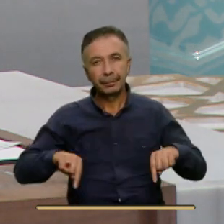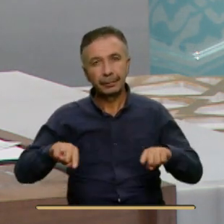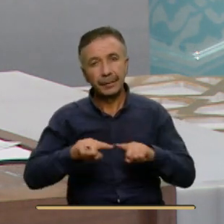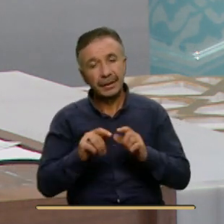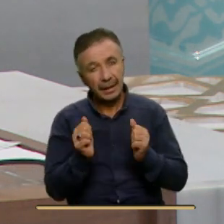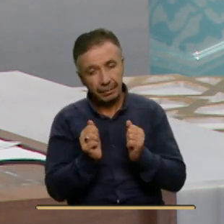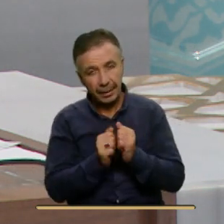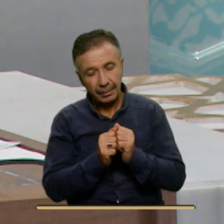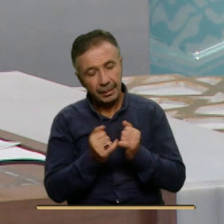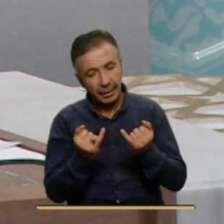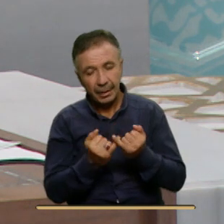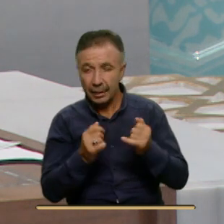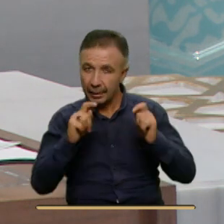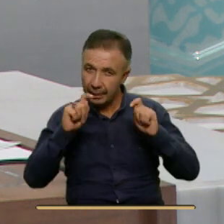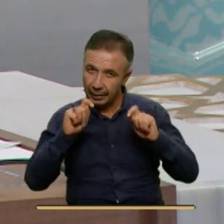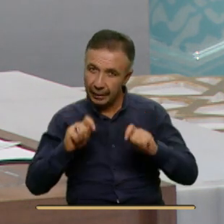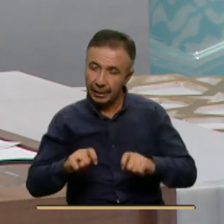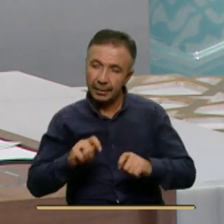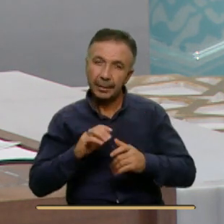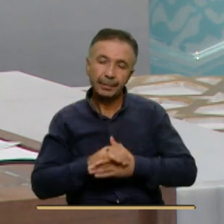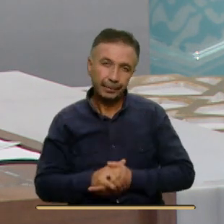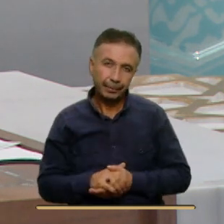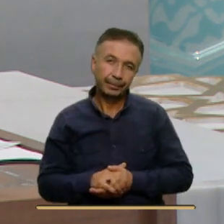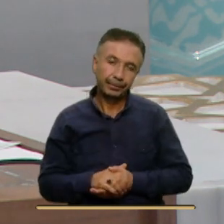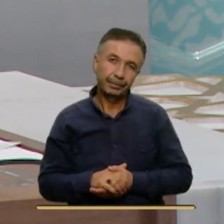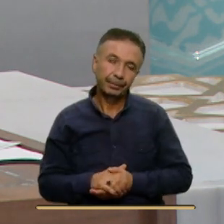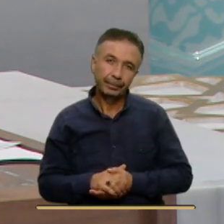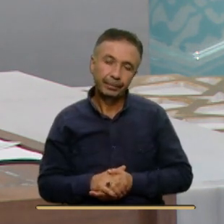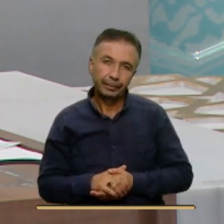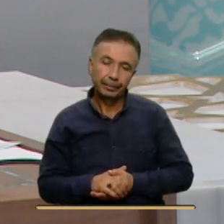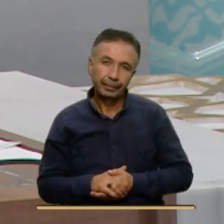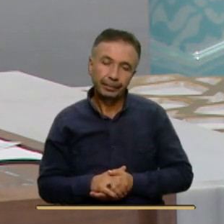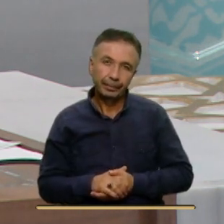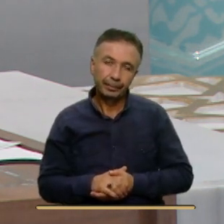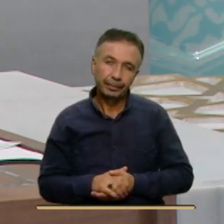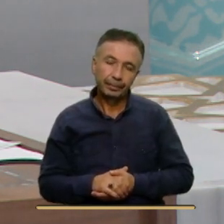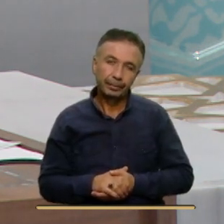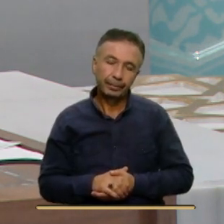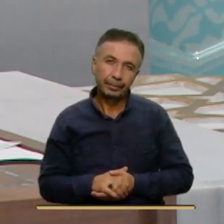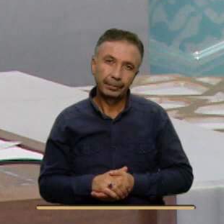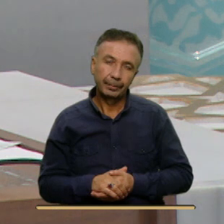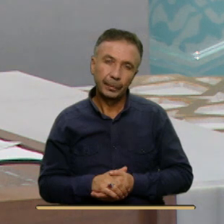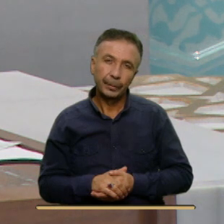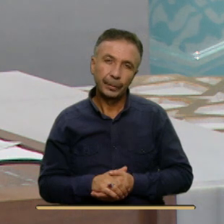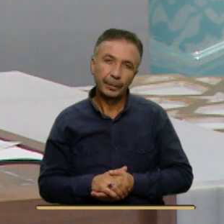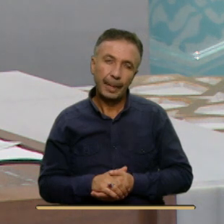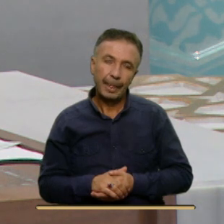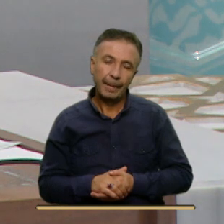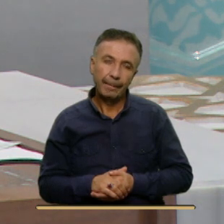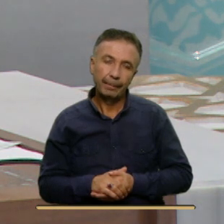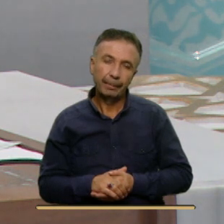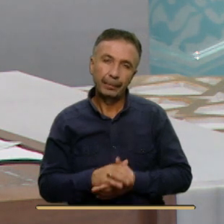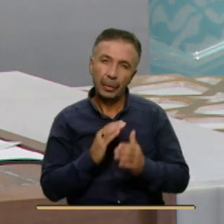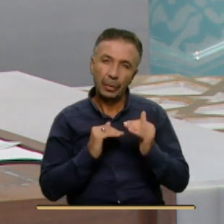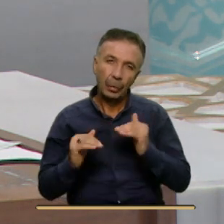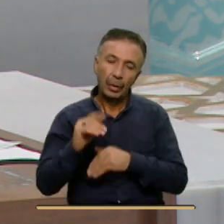birbirimize kardeş kıldı. Vel mü'minûne vel mü'minâtu ba'duhum evliyâ'u ba'd. Ye'murûne